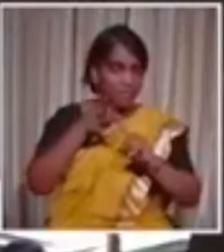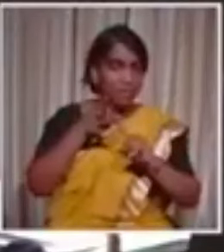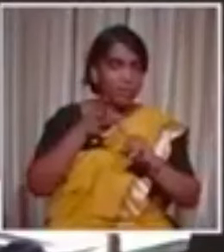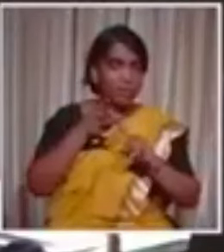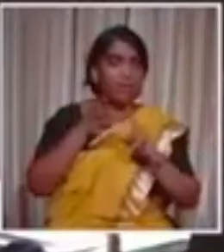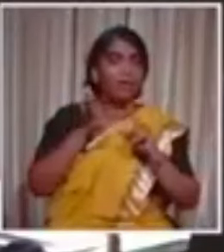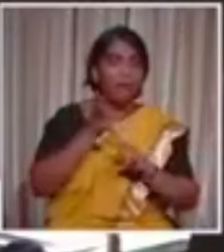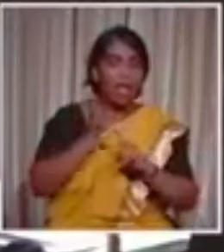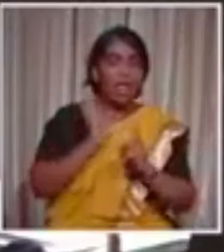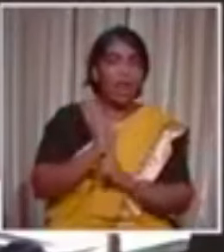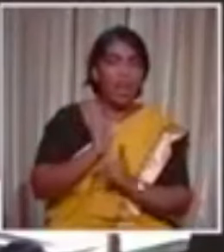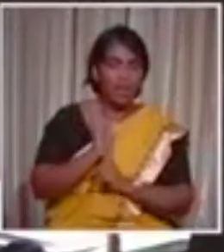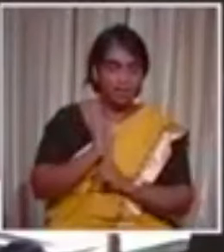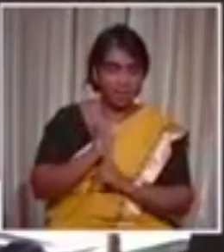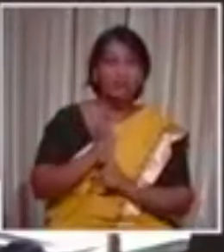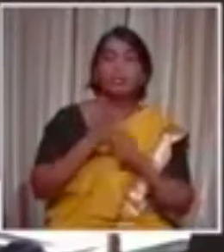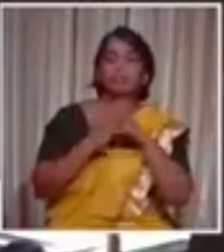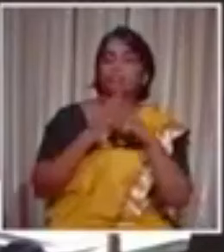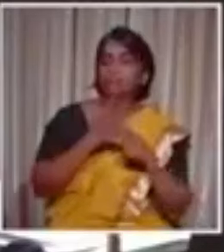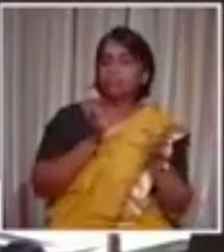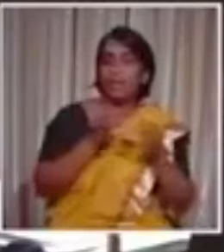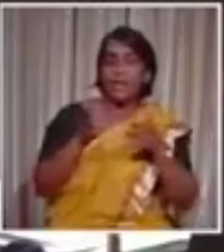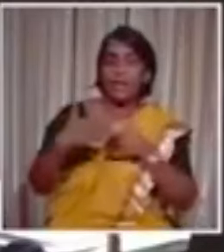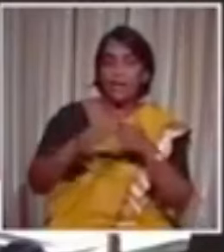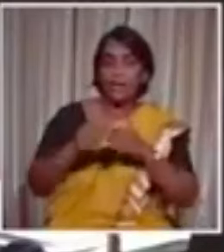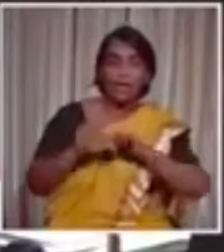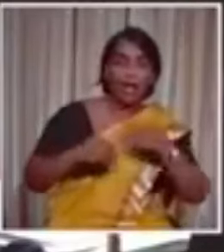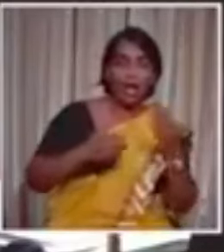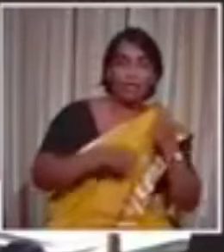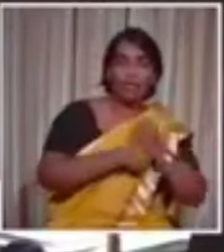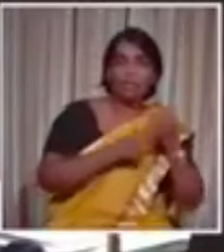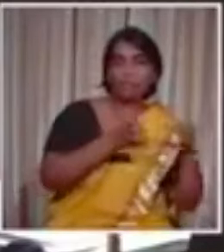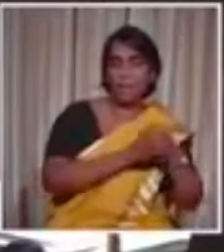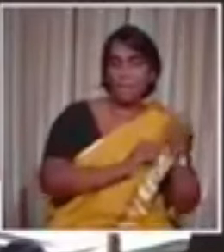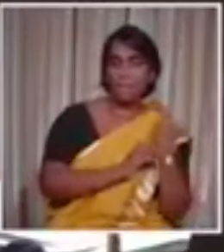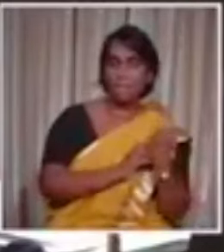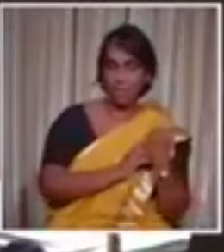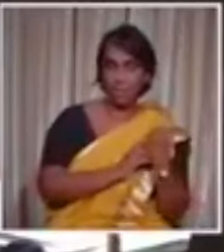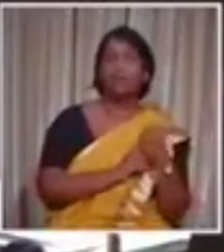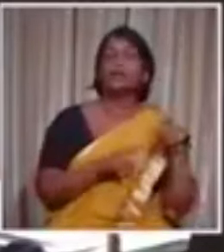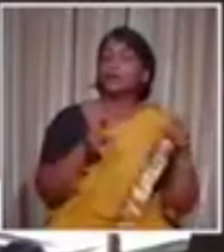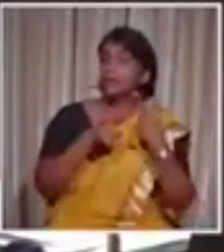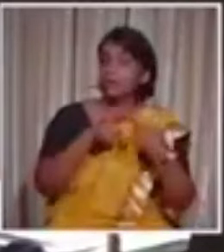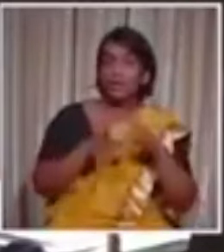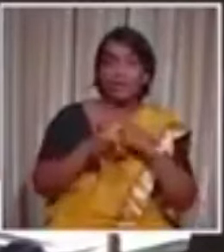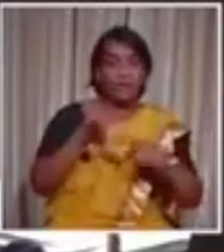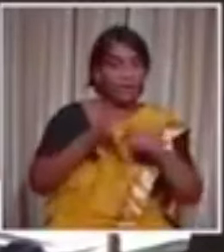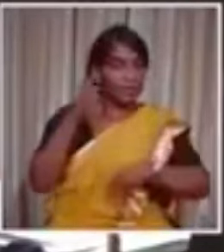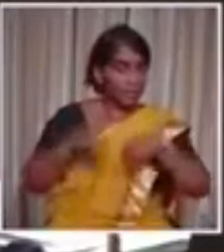මහත්මයා සහ ලලිත් වීරතුංග. ඒක තමයි කැබිනට් මණ්ඩලයෙන් එළියට ආණ්ඩුවක් ගෙනවා මේ විධායක බලය. ඒ විතරක් නෙමෙයි මේ දේශපාලන